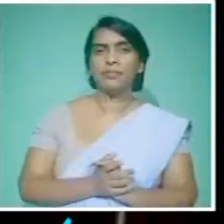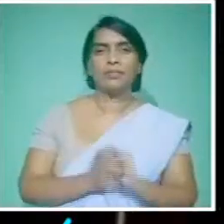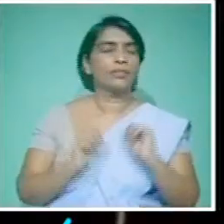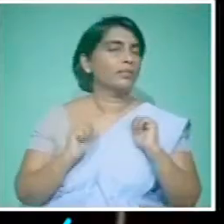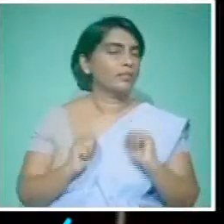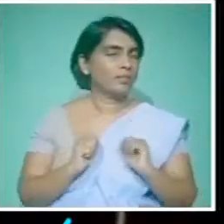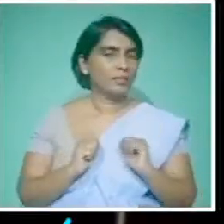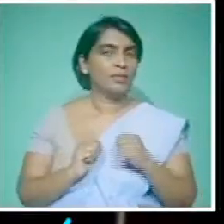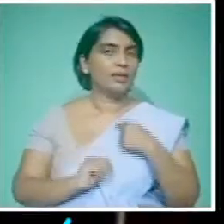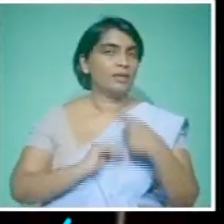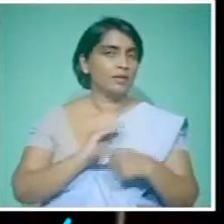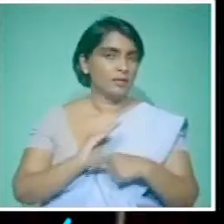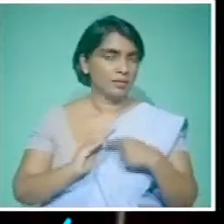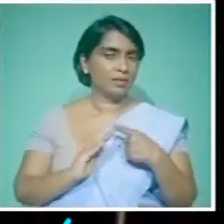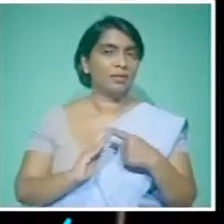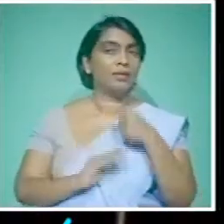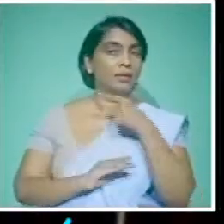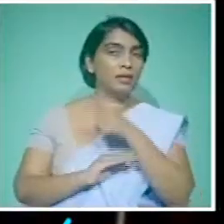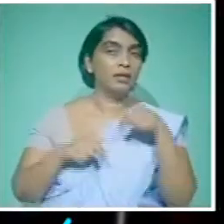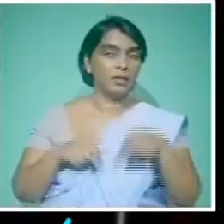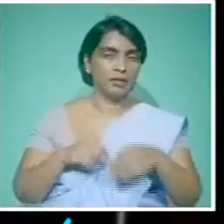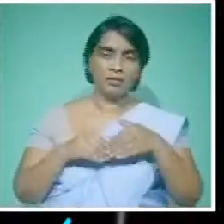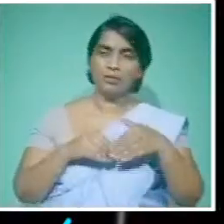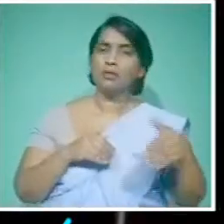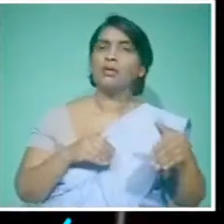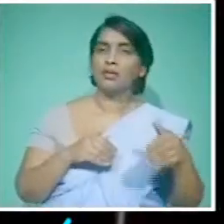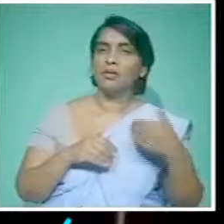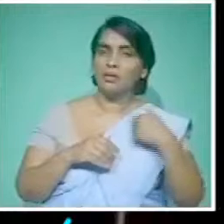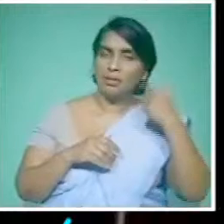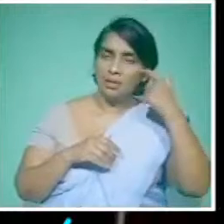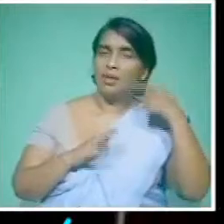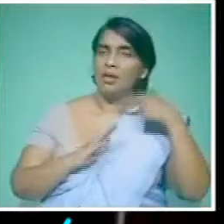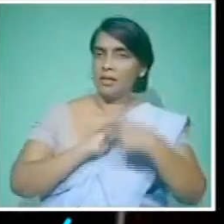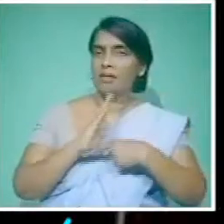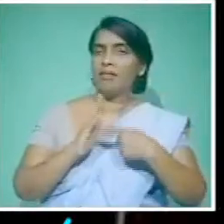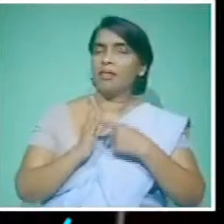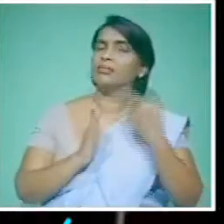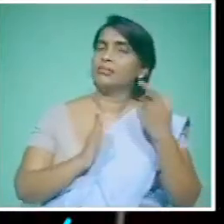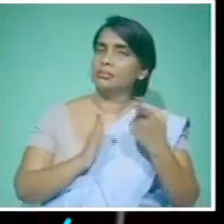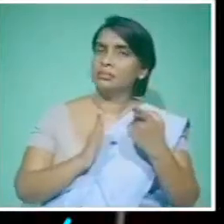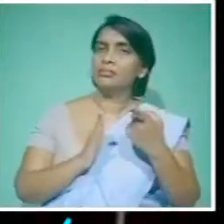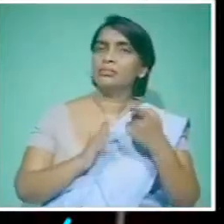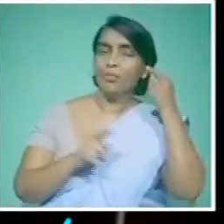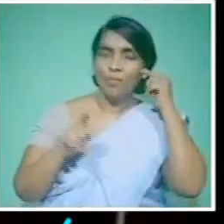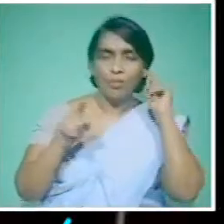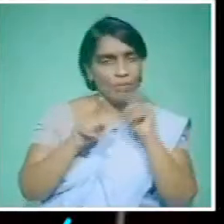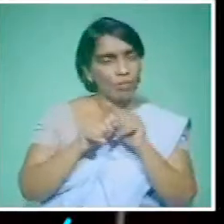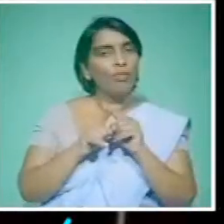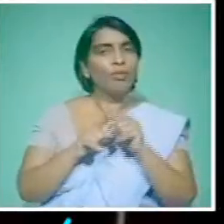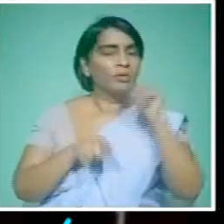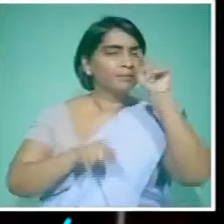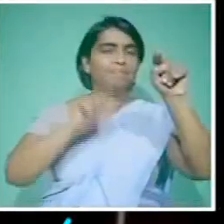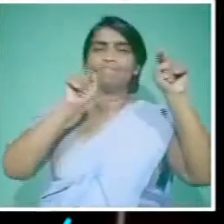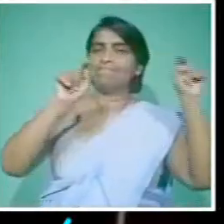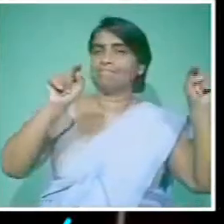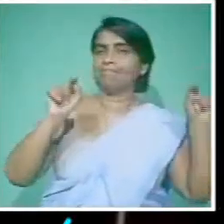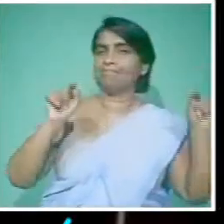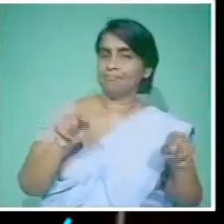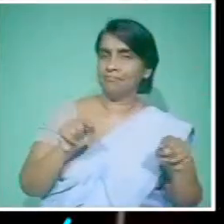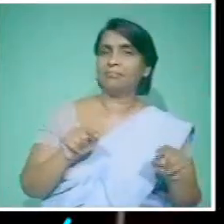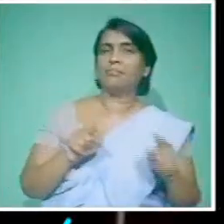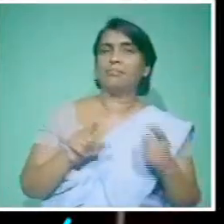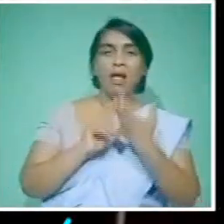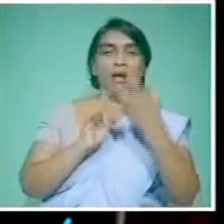මොකද රටේ එතුමා දැන් මේ දවස්වල මං හිතන්නේ මේ ලංකාව වටේ ඒ සම්බන්ධව පැන් ඒ